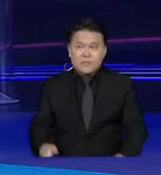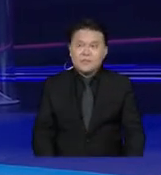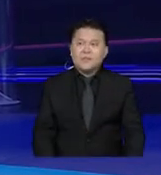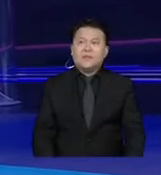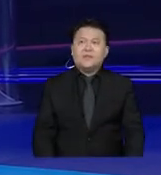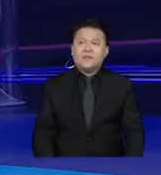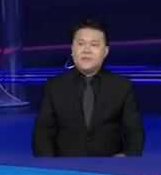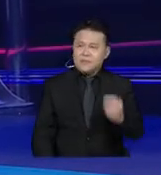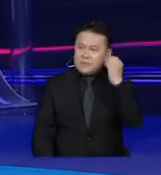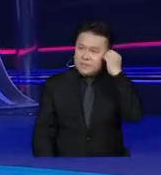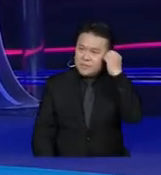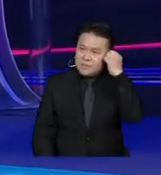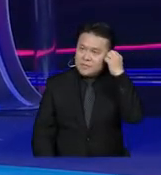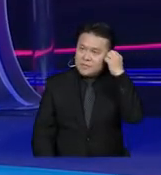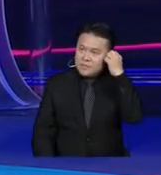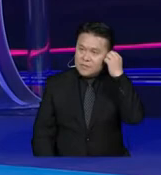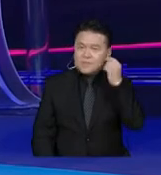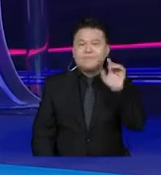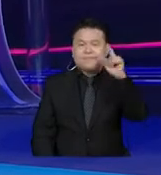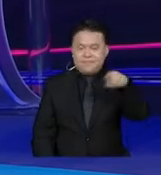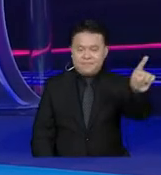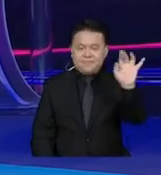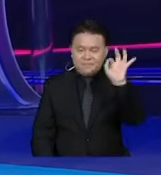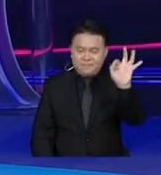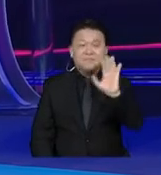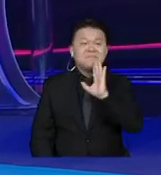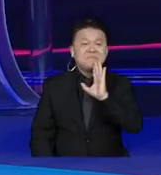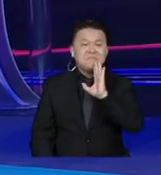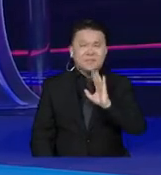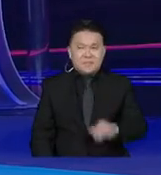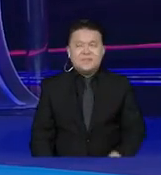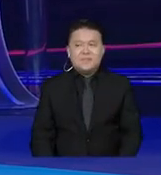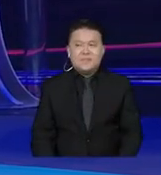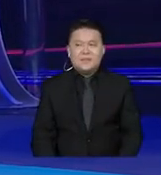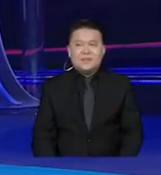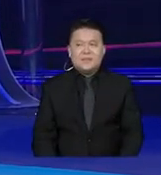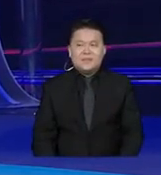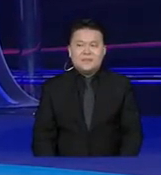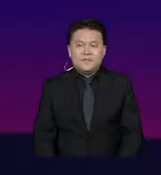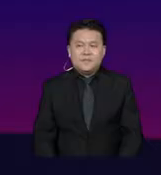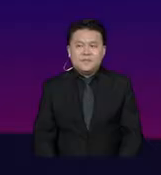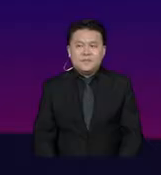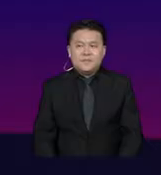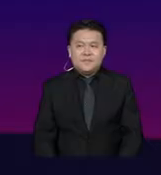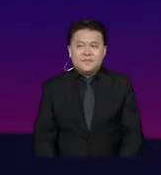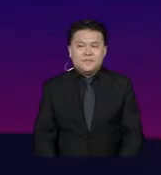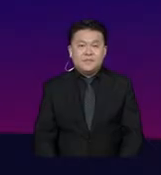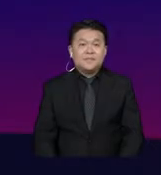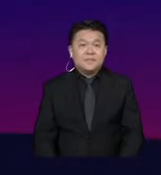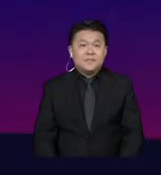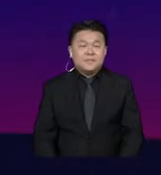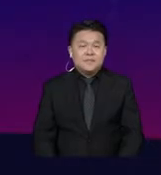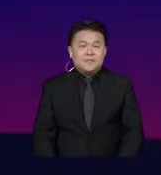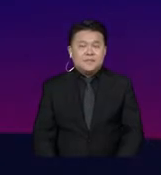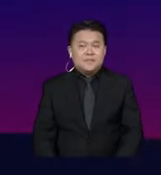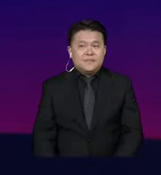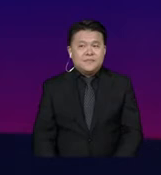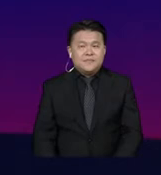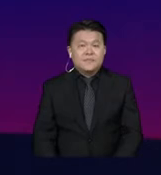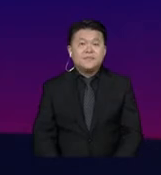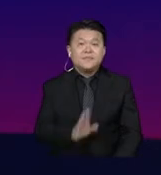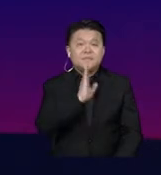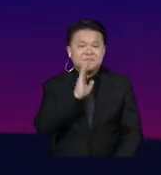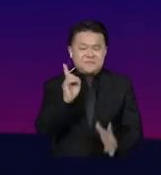아, yes. Yes, yes. So the secret to dog success is